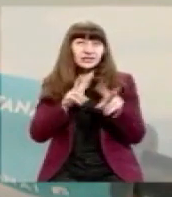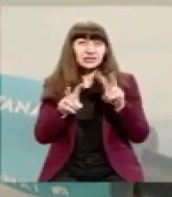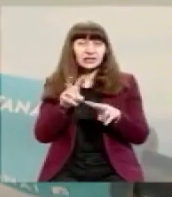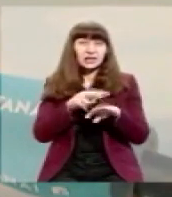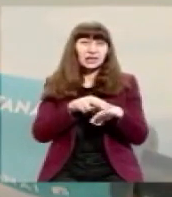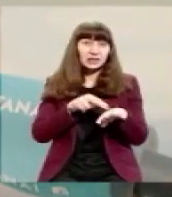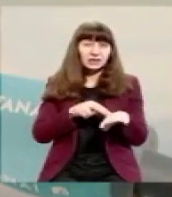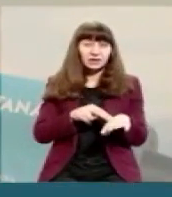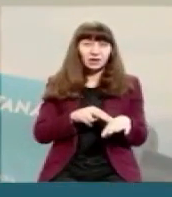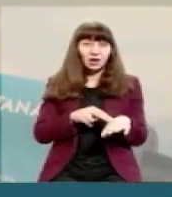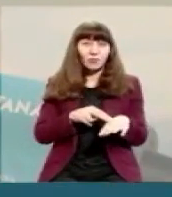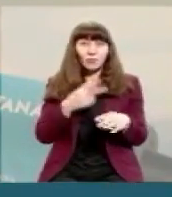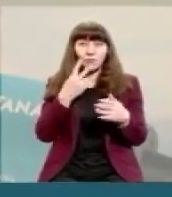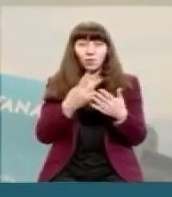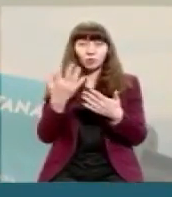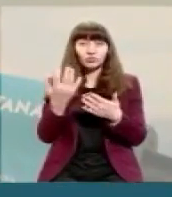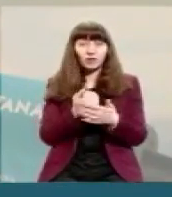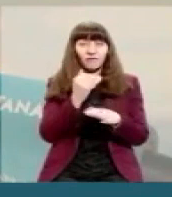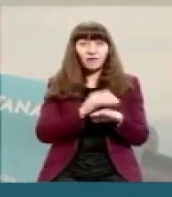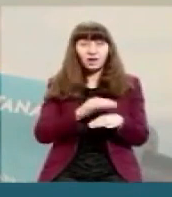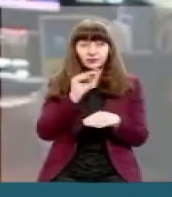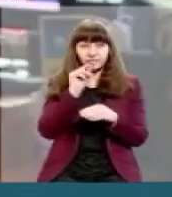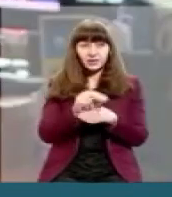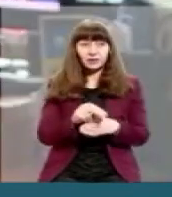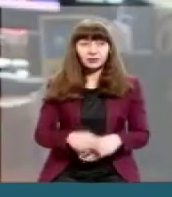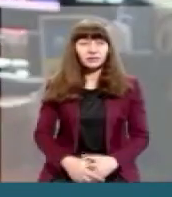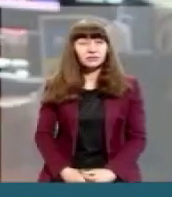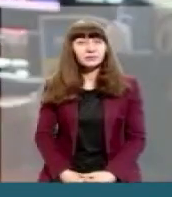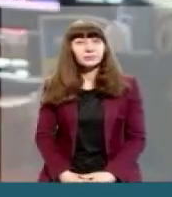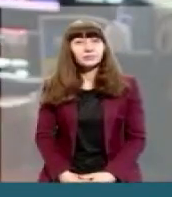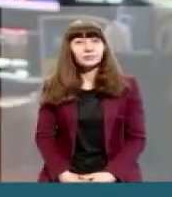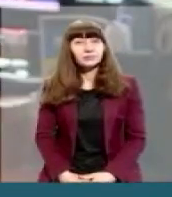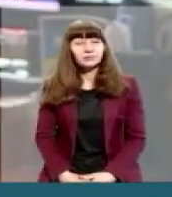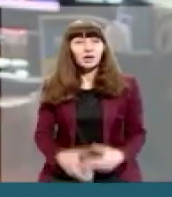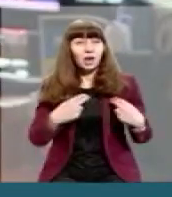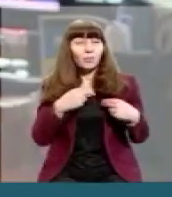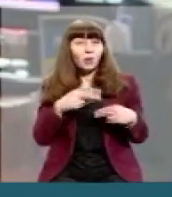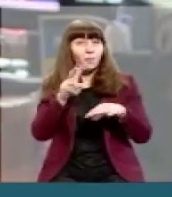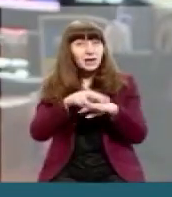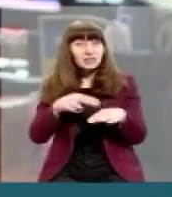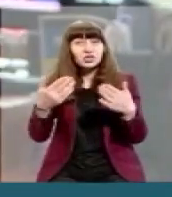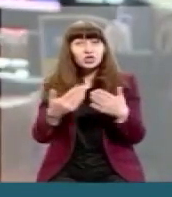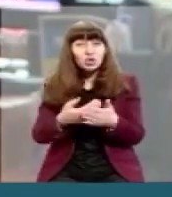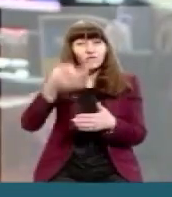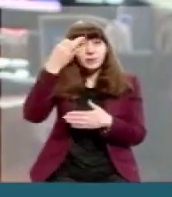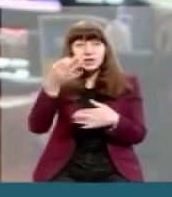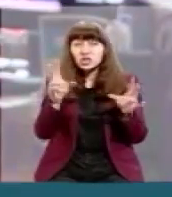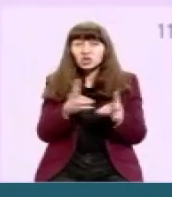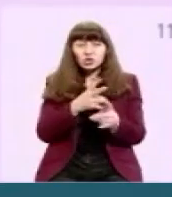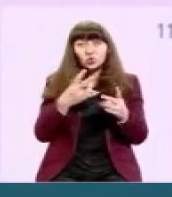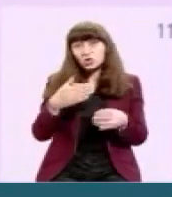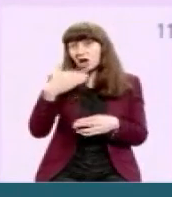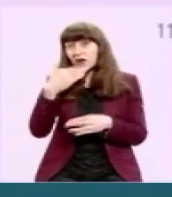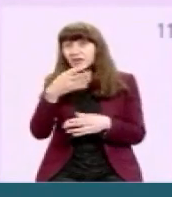действия по доказыванию вины данных фигурантов дела. Сотрудники полиции в очередной раз напоминают, не следует доверять